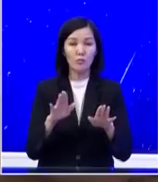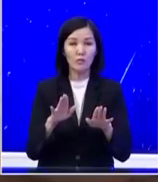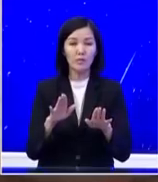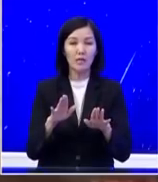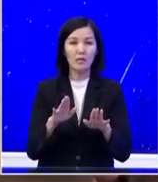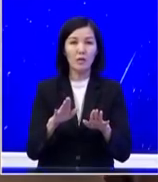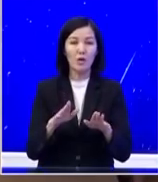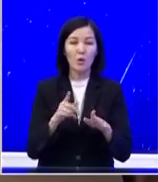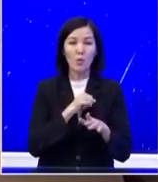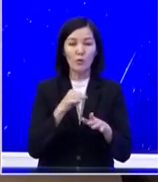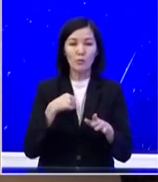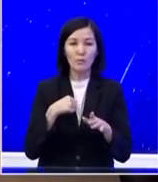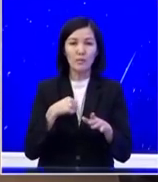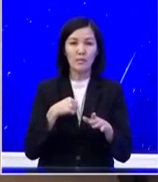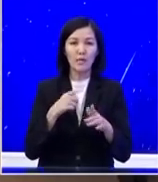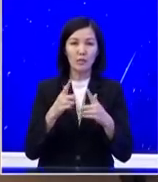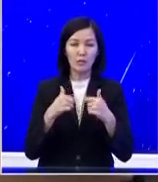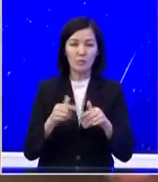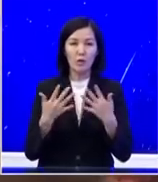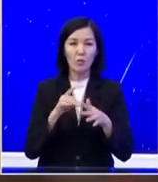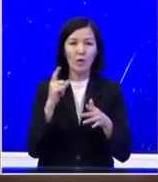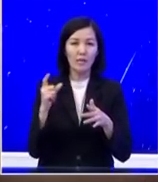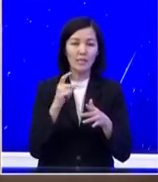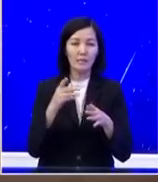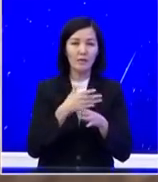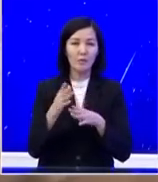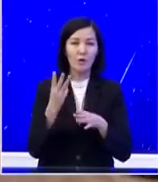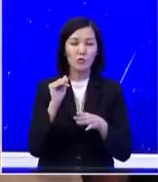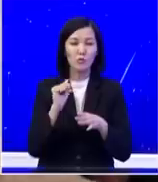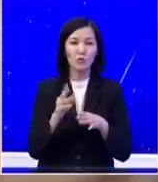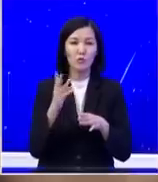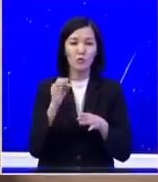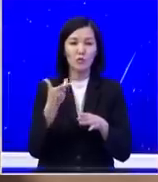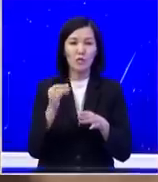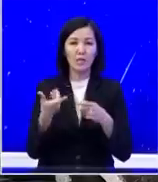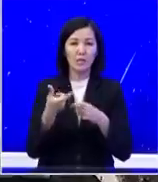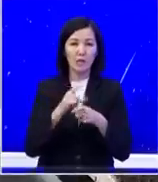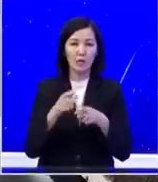арналған қор жасадық. Қазір барлығын шаруаларға бердік. Олар 3300 гектарға картоп екті.